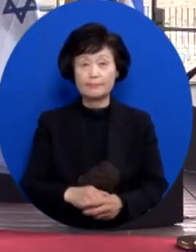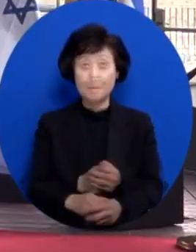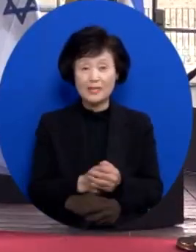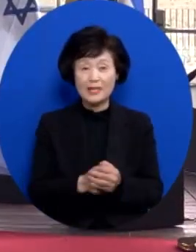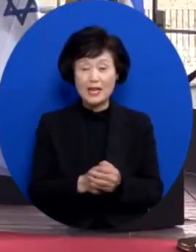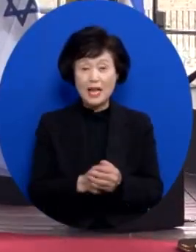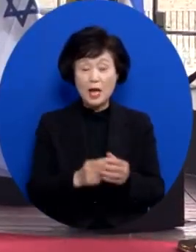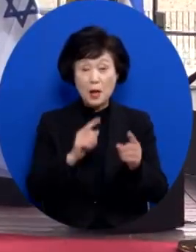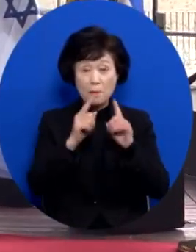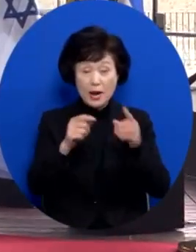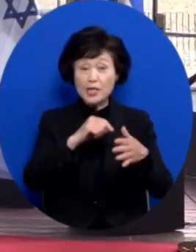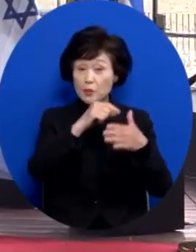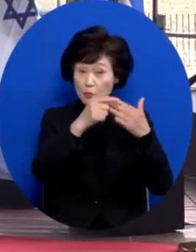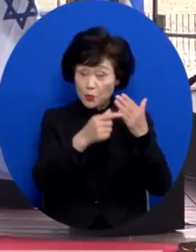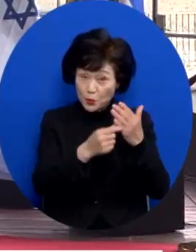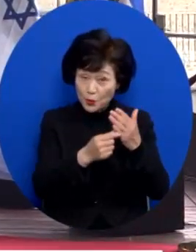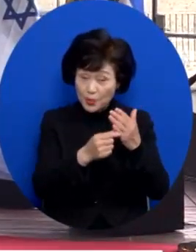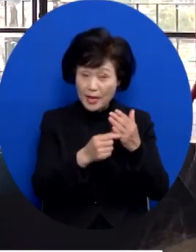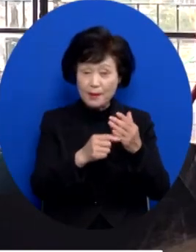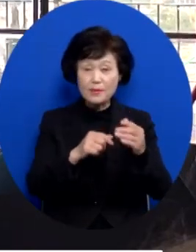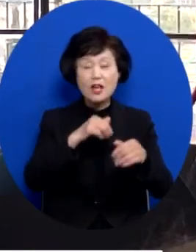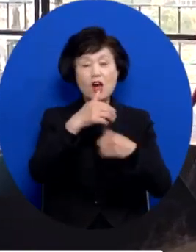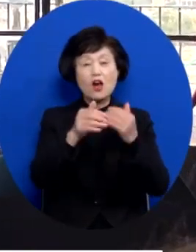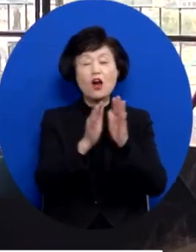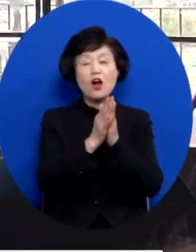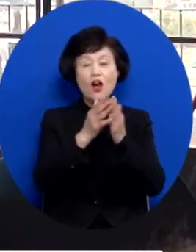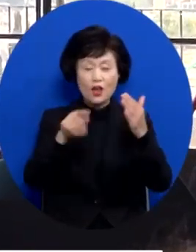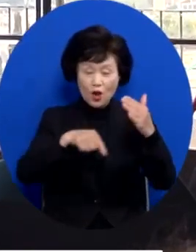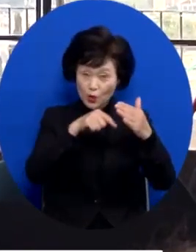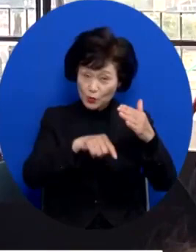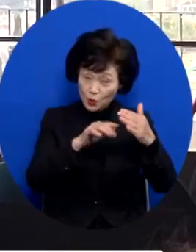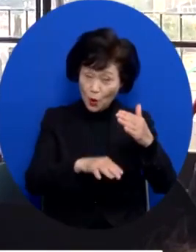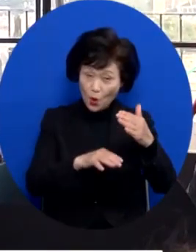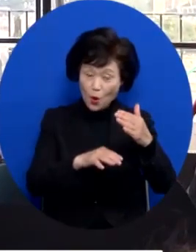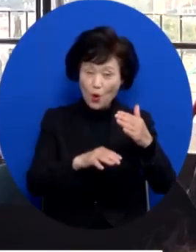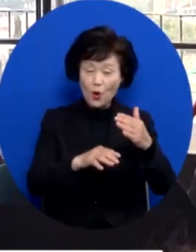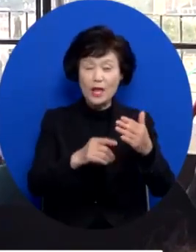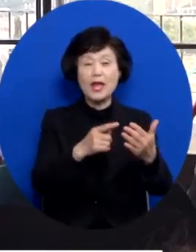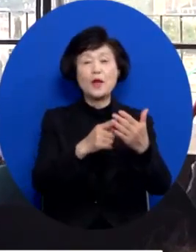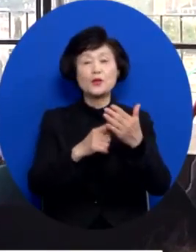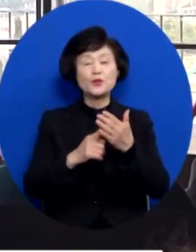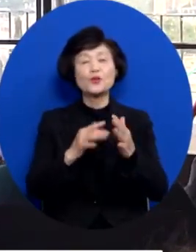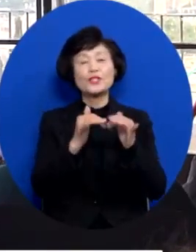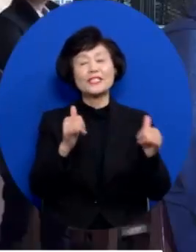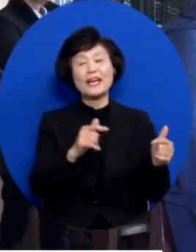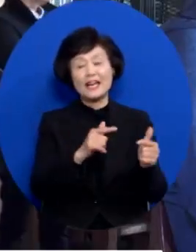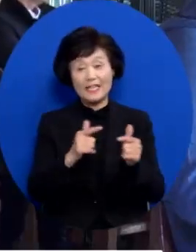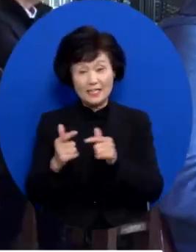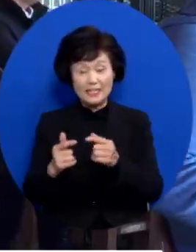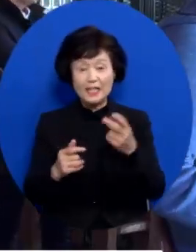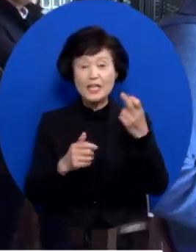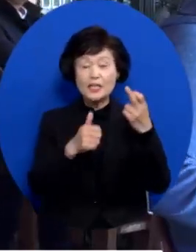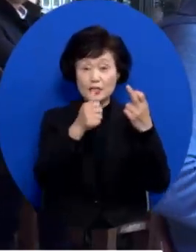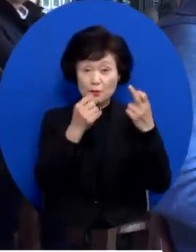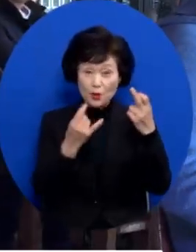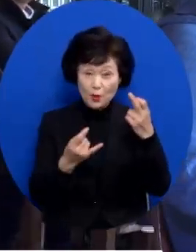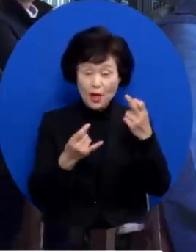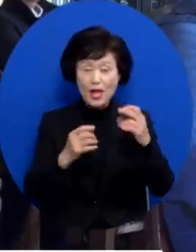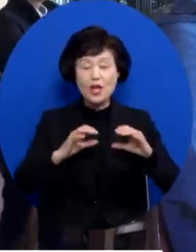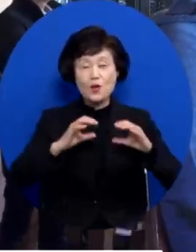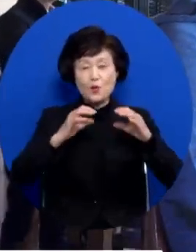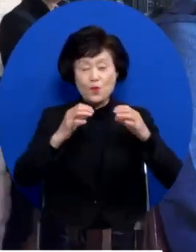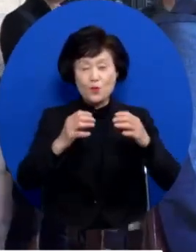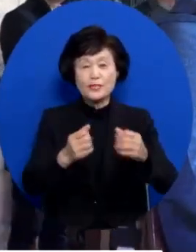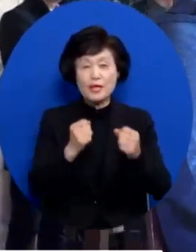CTS 말씀 프로그램인 인바이블이 이스라엘 예루살렘시의 공식 초청을 받아 제12회 예루살렘 국제 마라톤